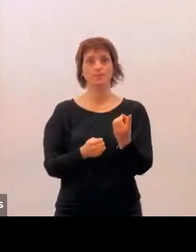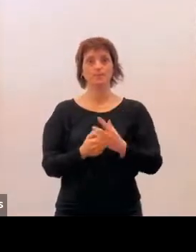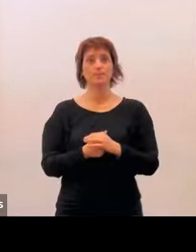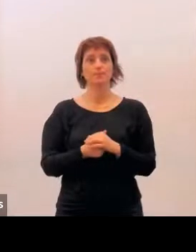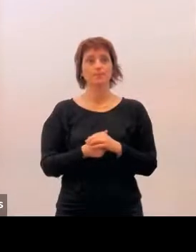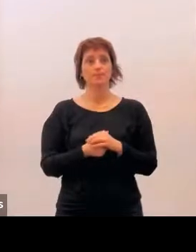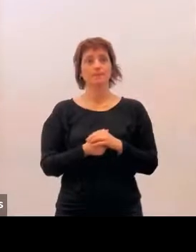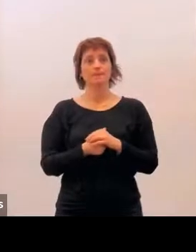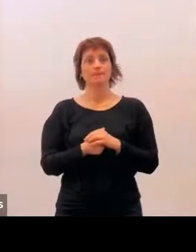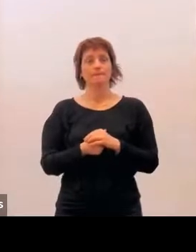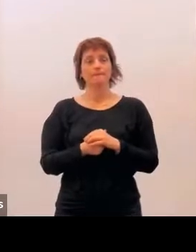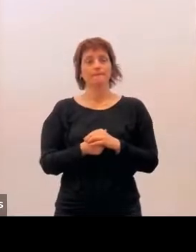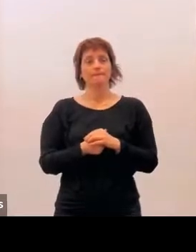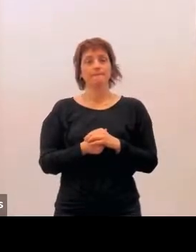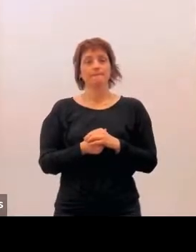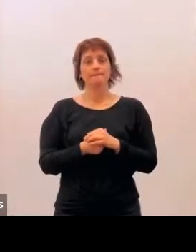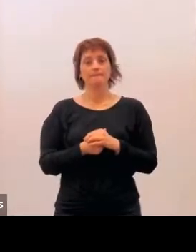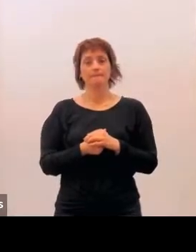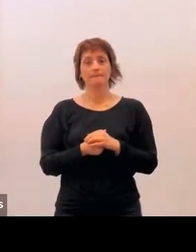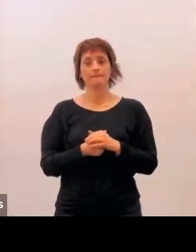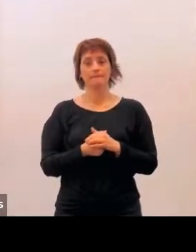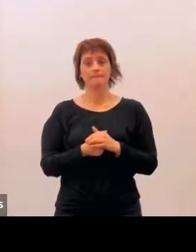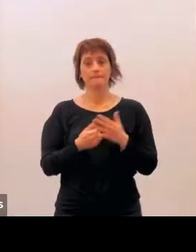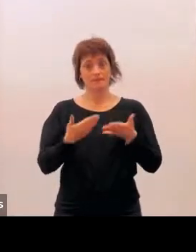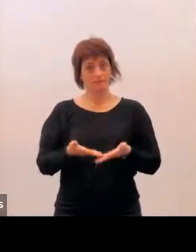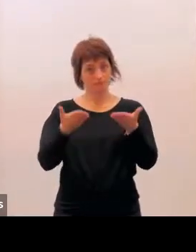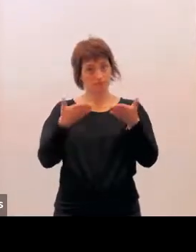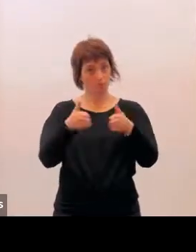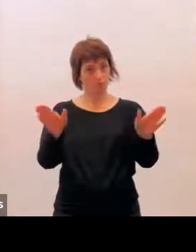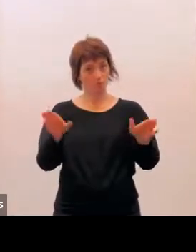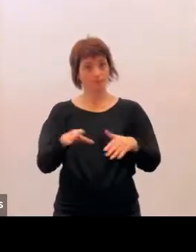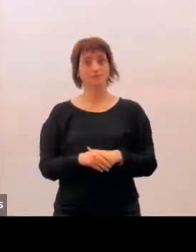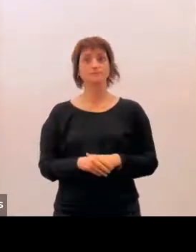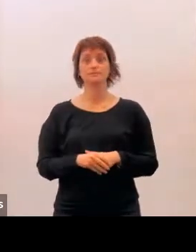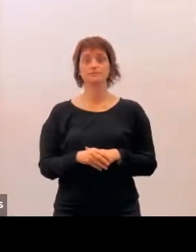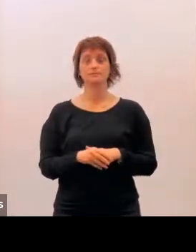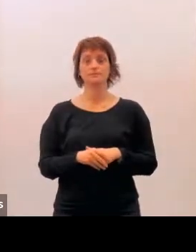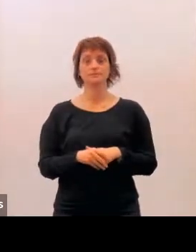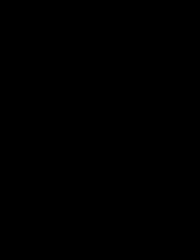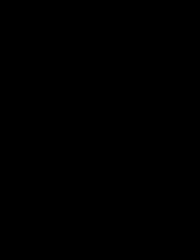VoteBox et le scrutin est ouvert.